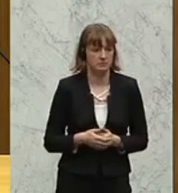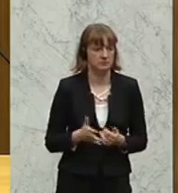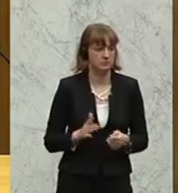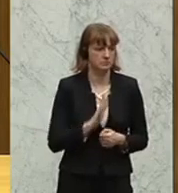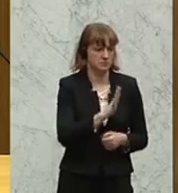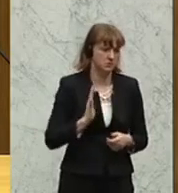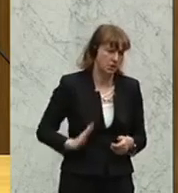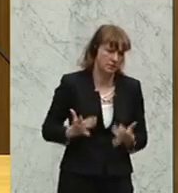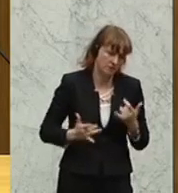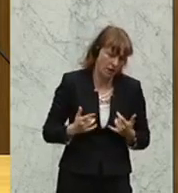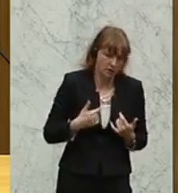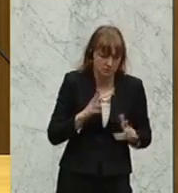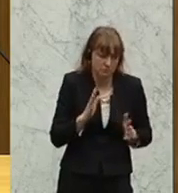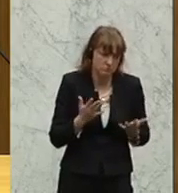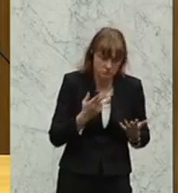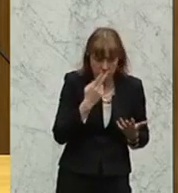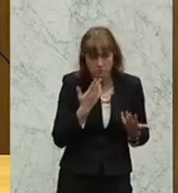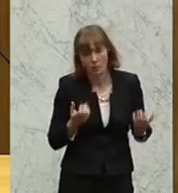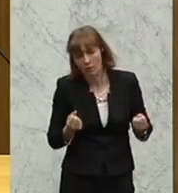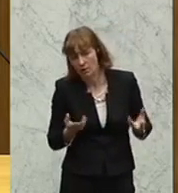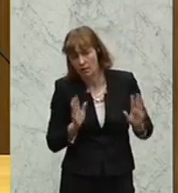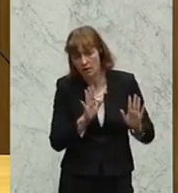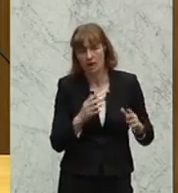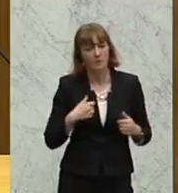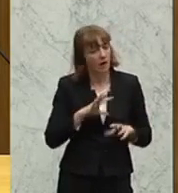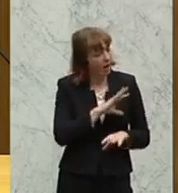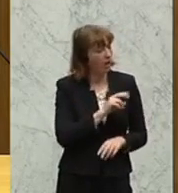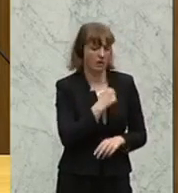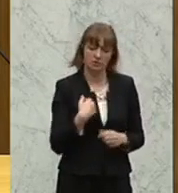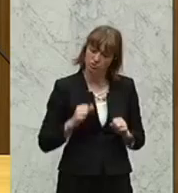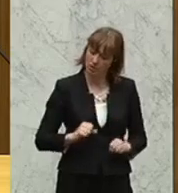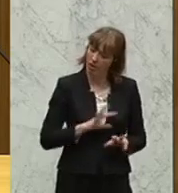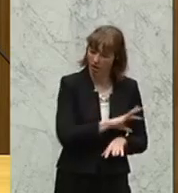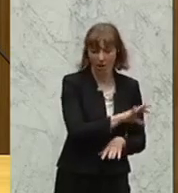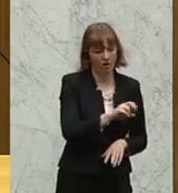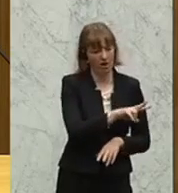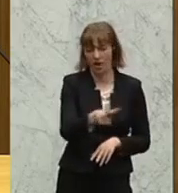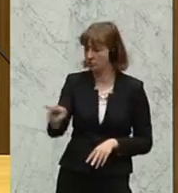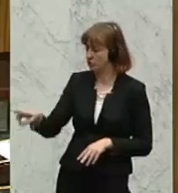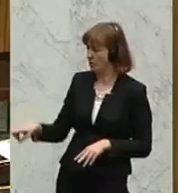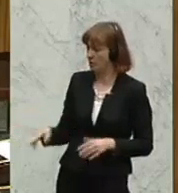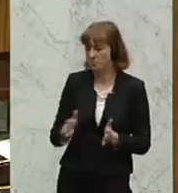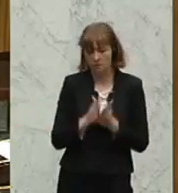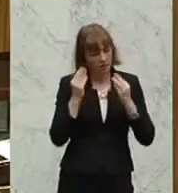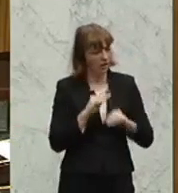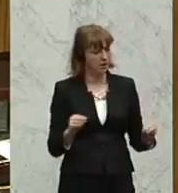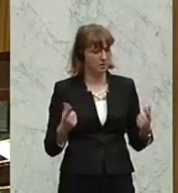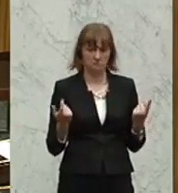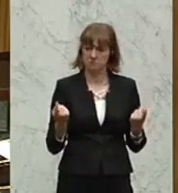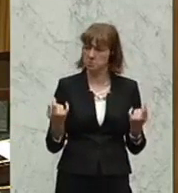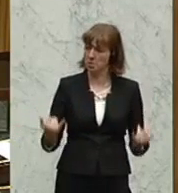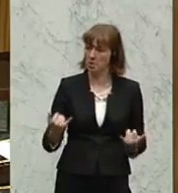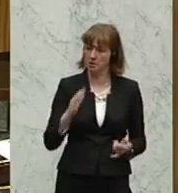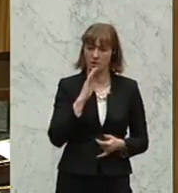kritisieren, ist zuständig der Herr Finanzminister. Aber das scheint ein Reflex bei Ihnen zu sein. Hauptsache, es geht gegen die Roten.